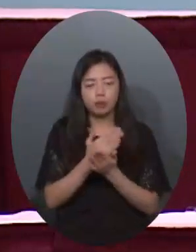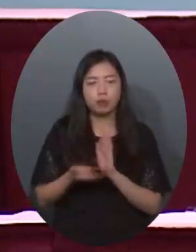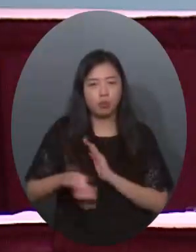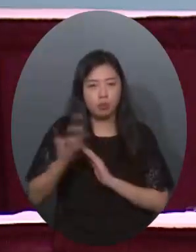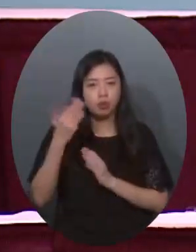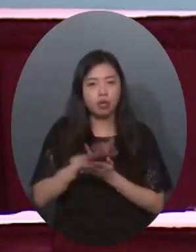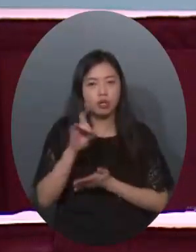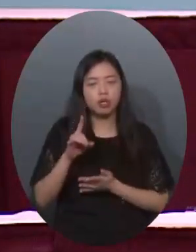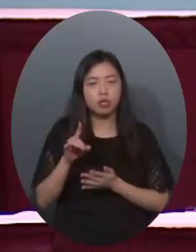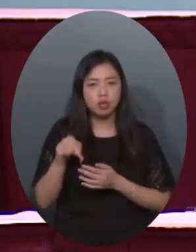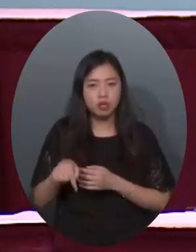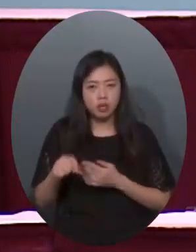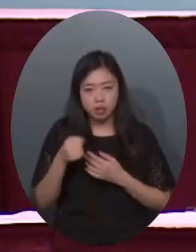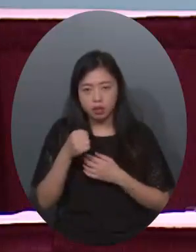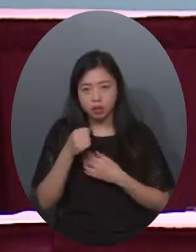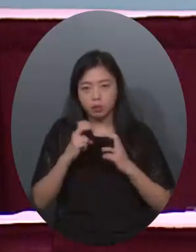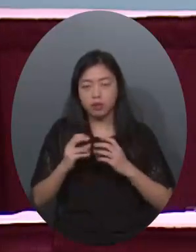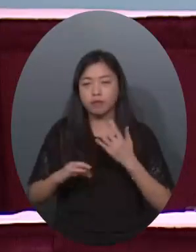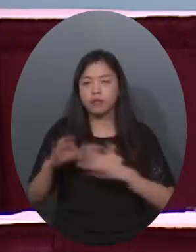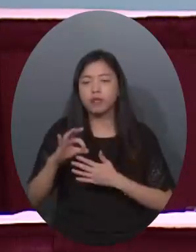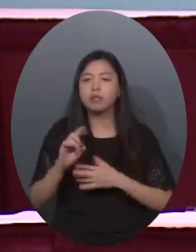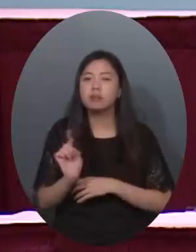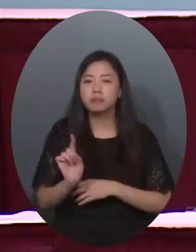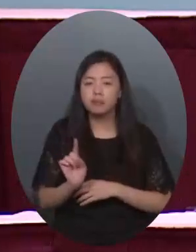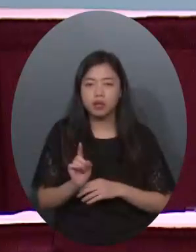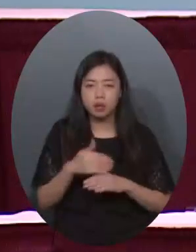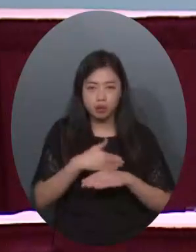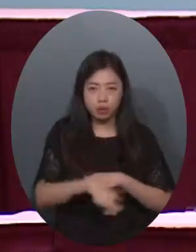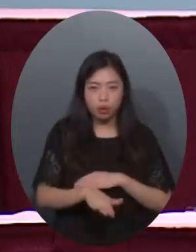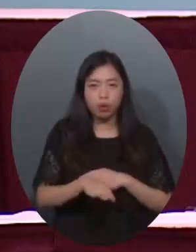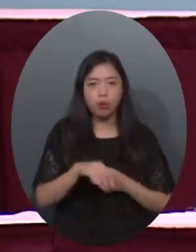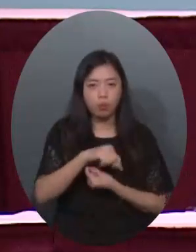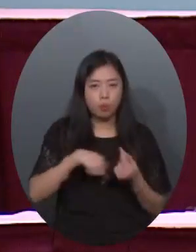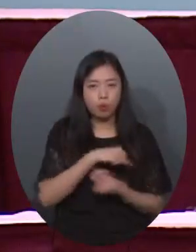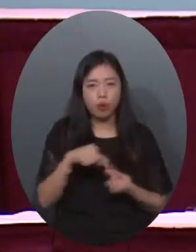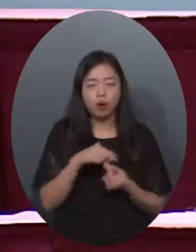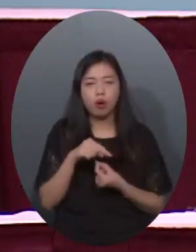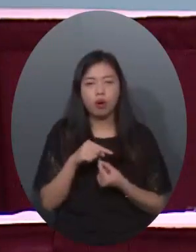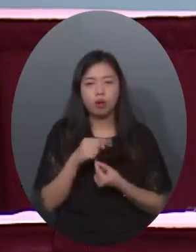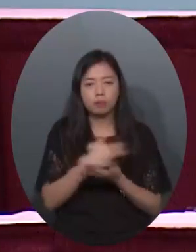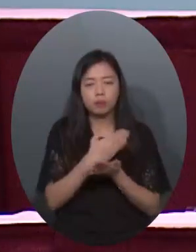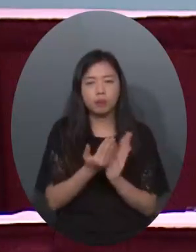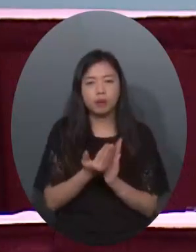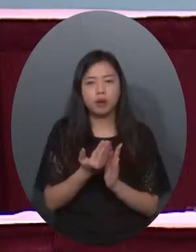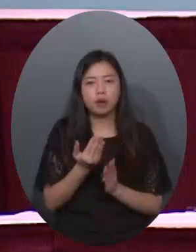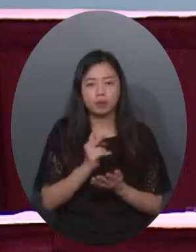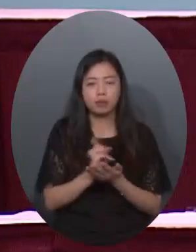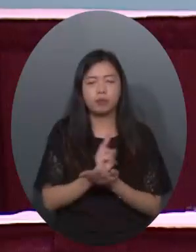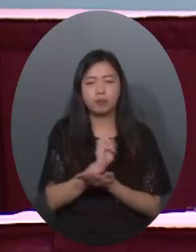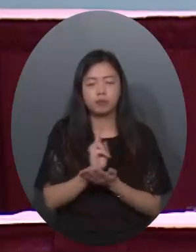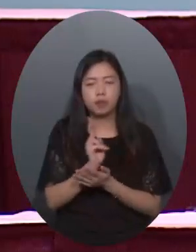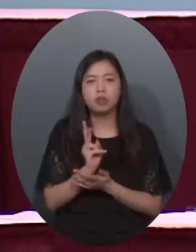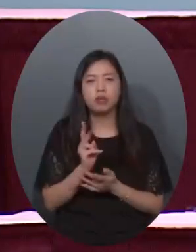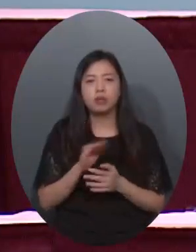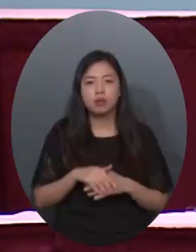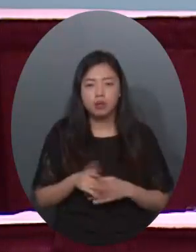展。為應對外圍環境瞬息萬變所帶來的種種挑戰，公司